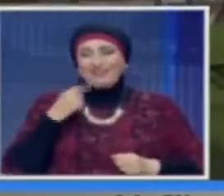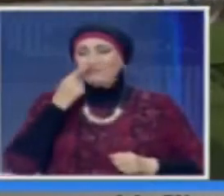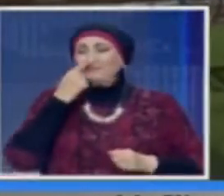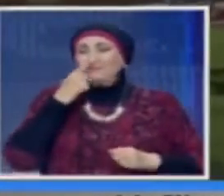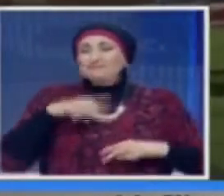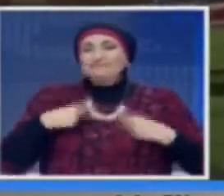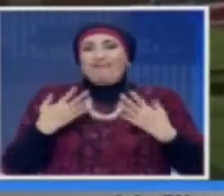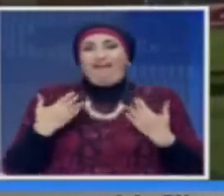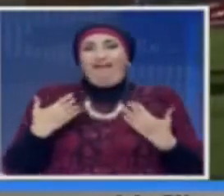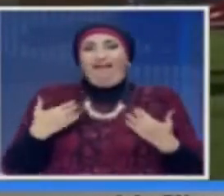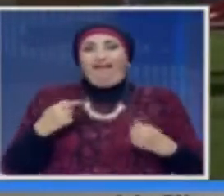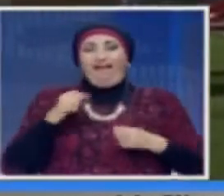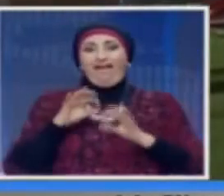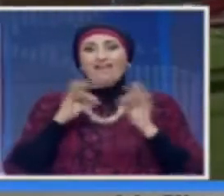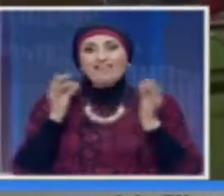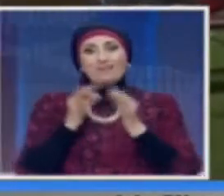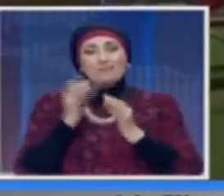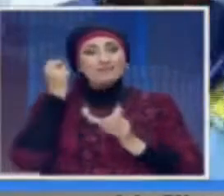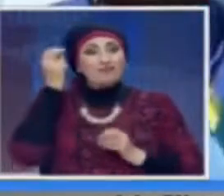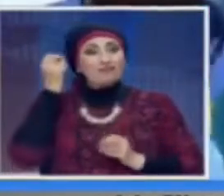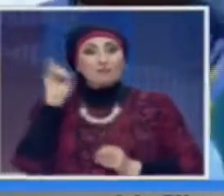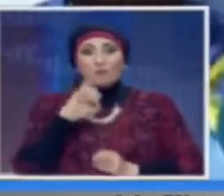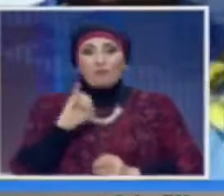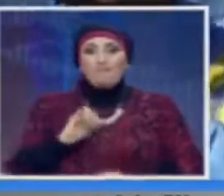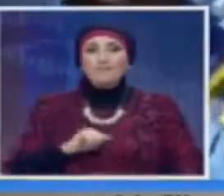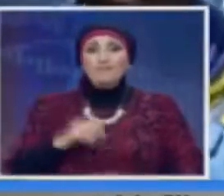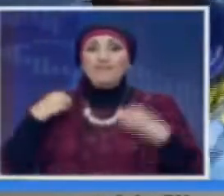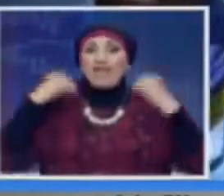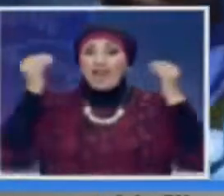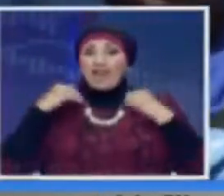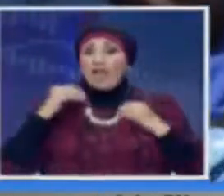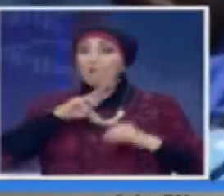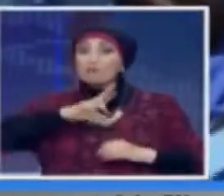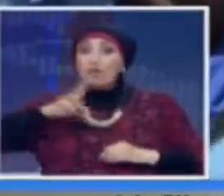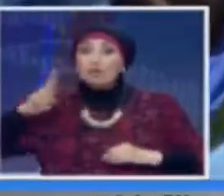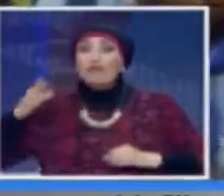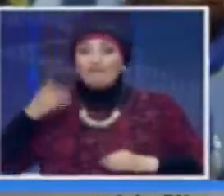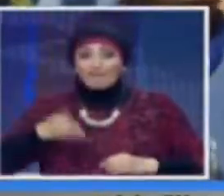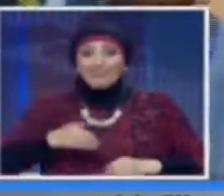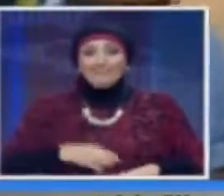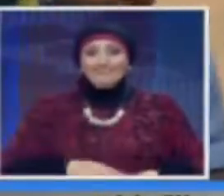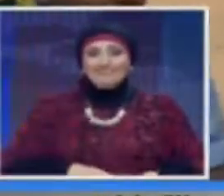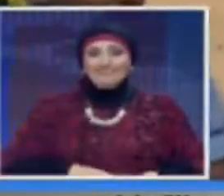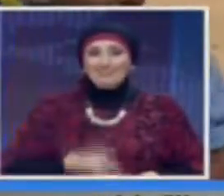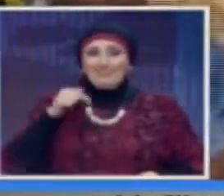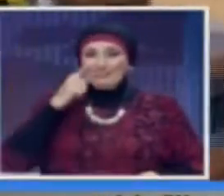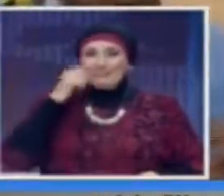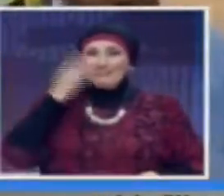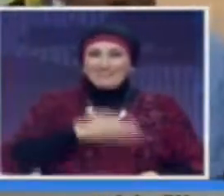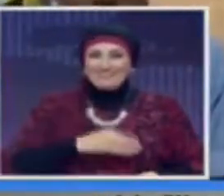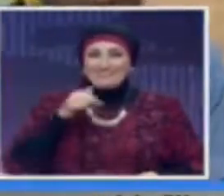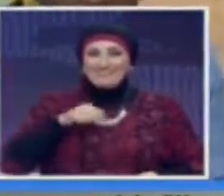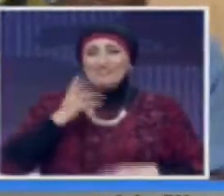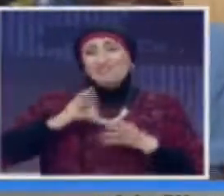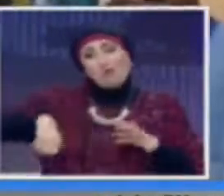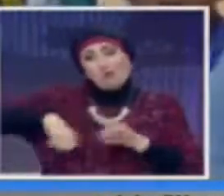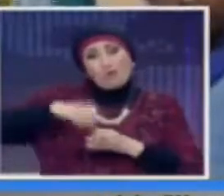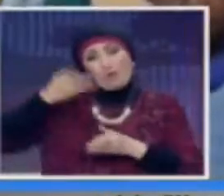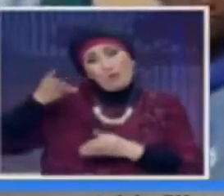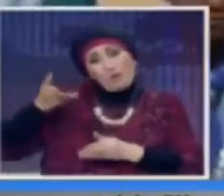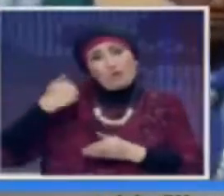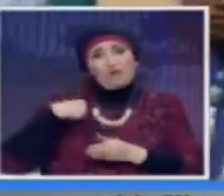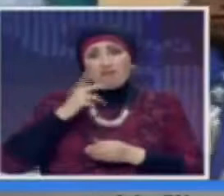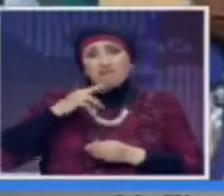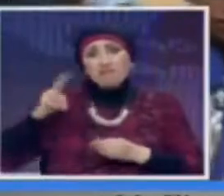رياضي اجتماعي تثقيفي لهم. في ألعاب وفي كل حاجة عايزينها، في نادي وفي ناس بيلعبوا